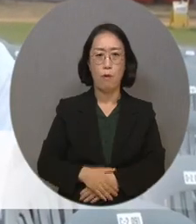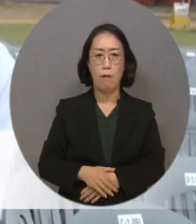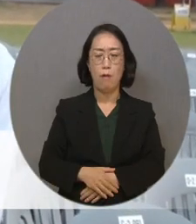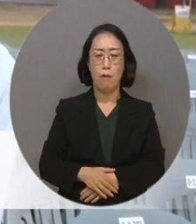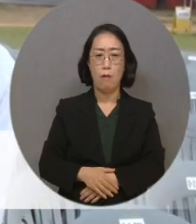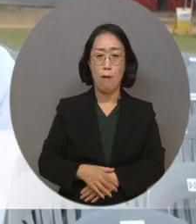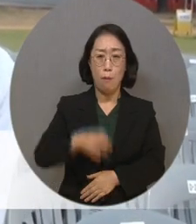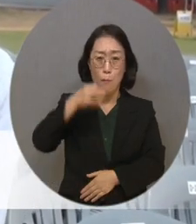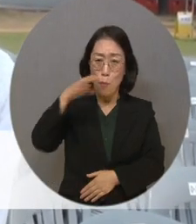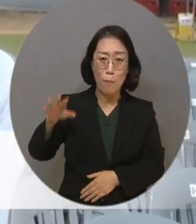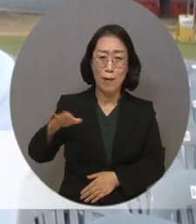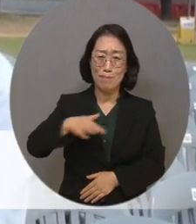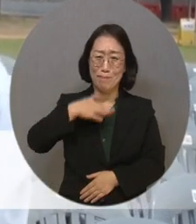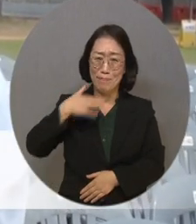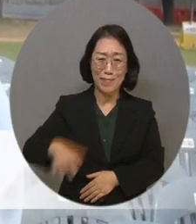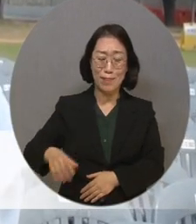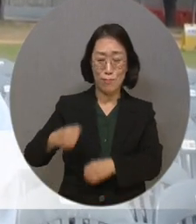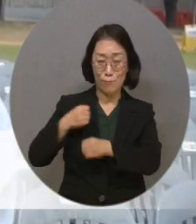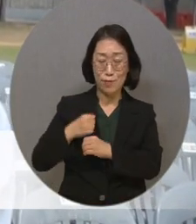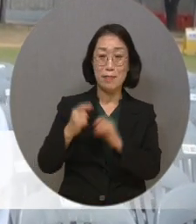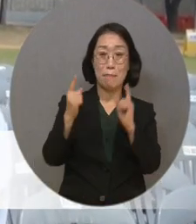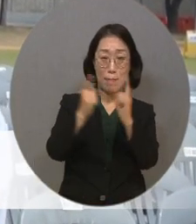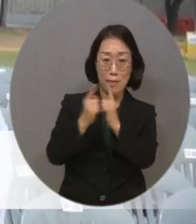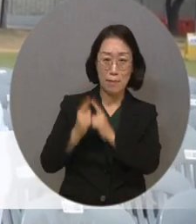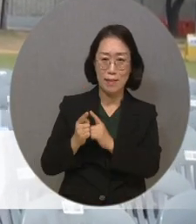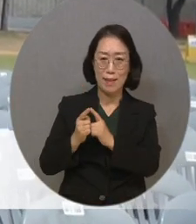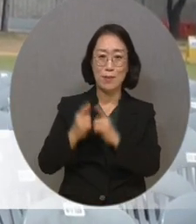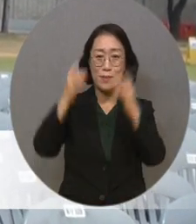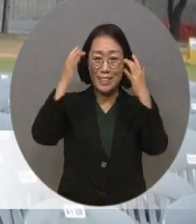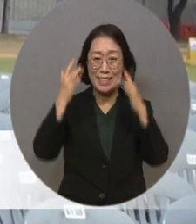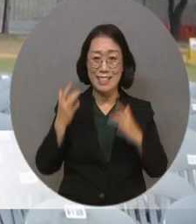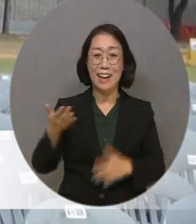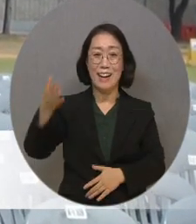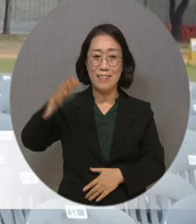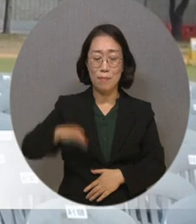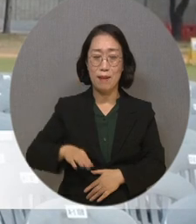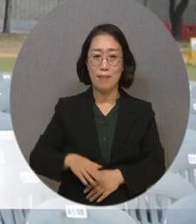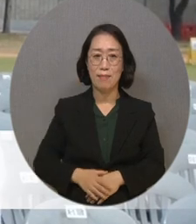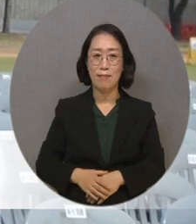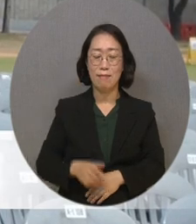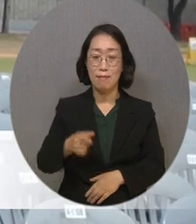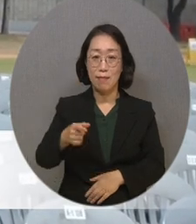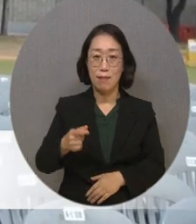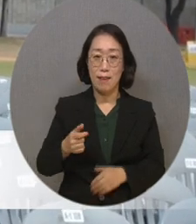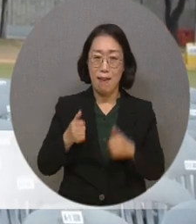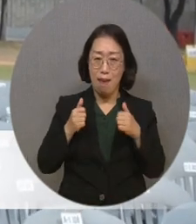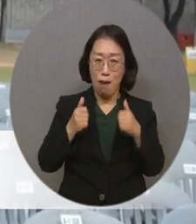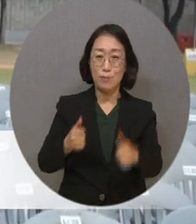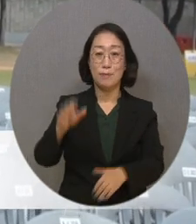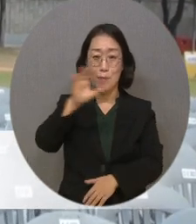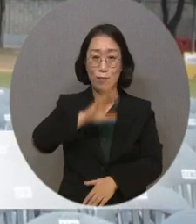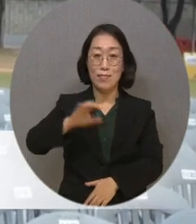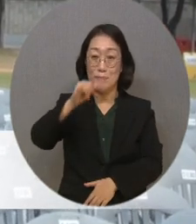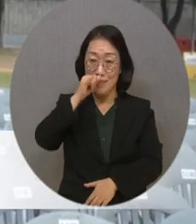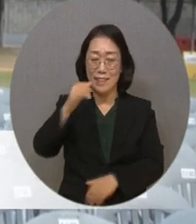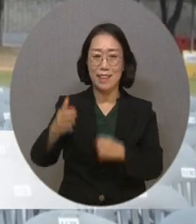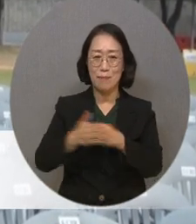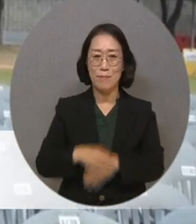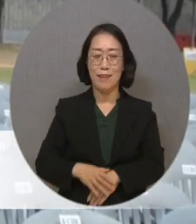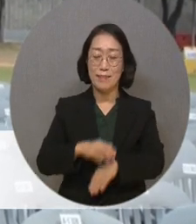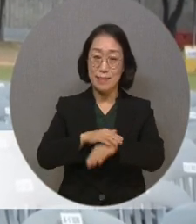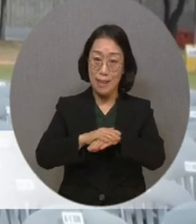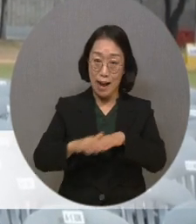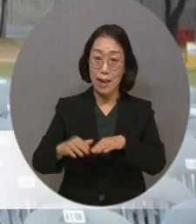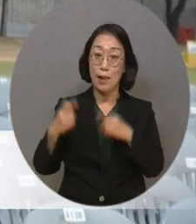보지 못하시는 군인분들이 있으니까 긴장되기도 하는데 그래도 평소에 계속 연습 열심히 했으니까 그러니까